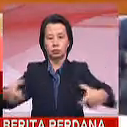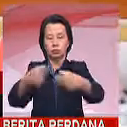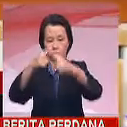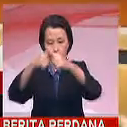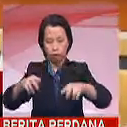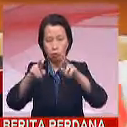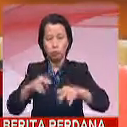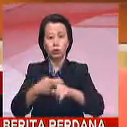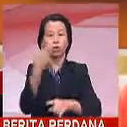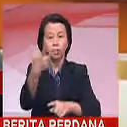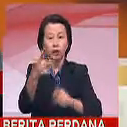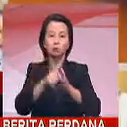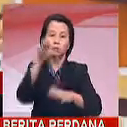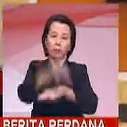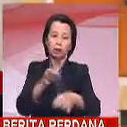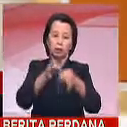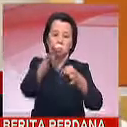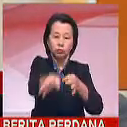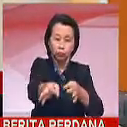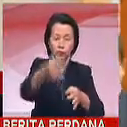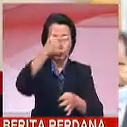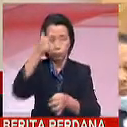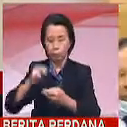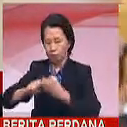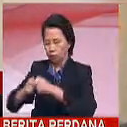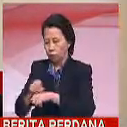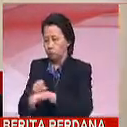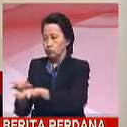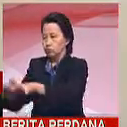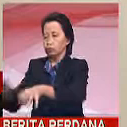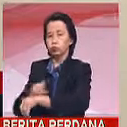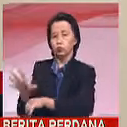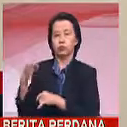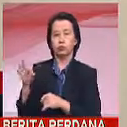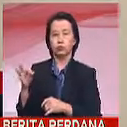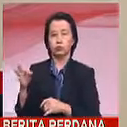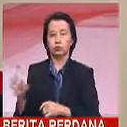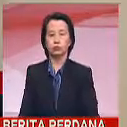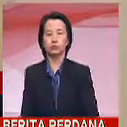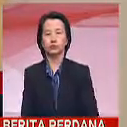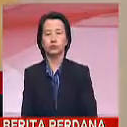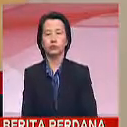lalu. Namun terpaksa ditunda susulan penularan COVID-19.